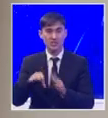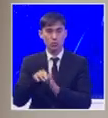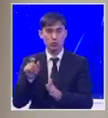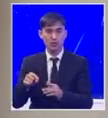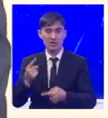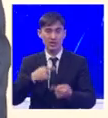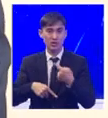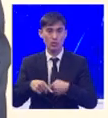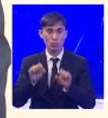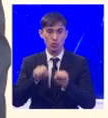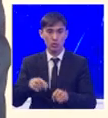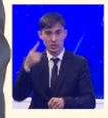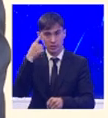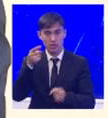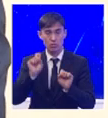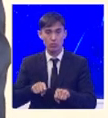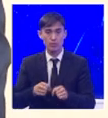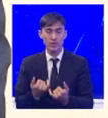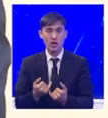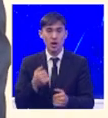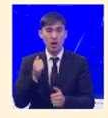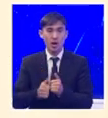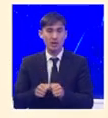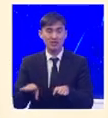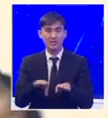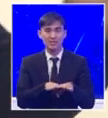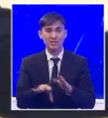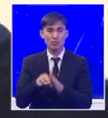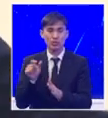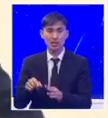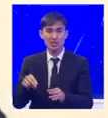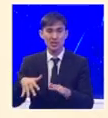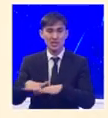қайтаруға болатындығы жайлы ескерткені мәлім. Әр деңгейдегі депутаттар елге